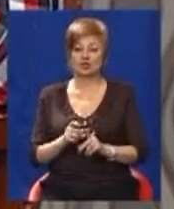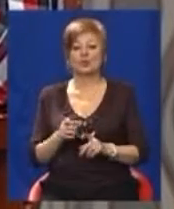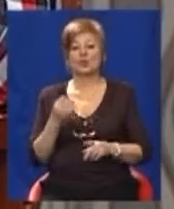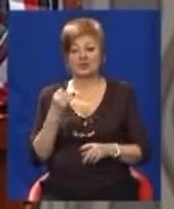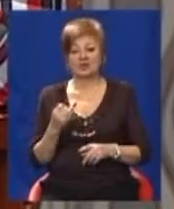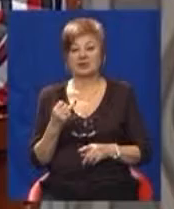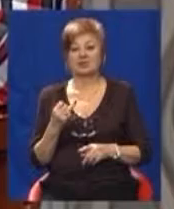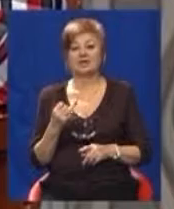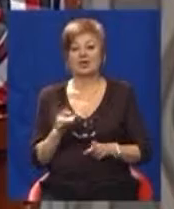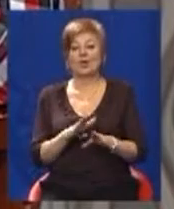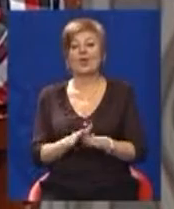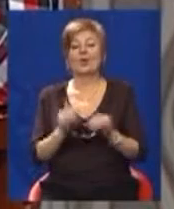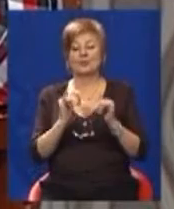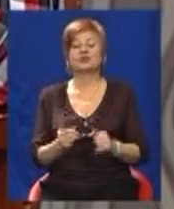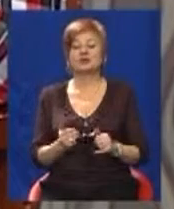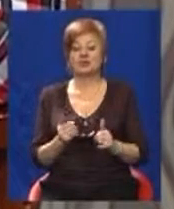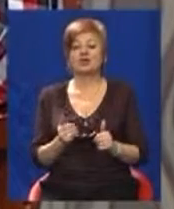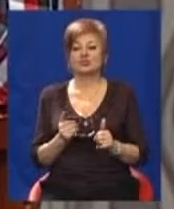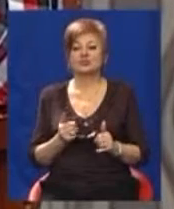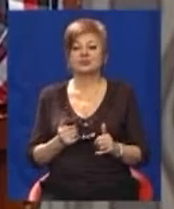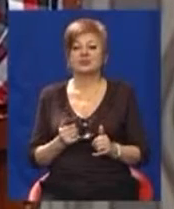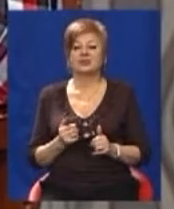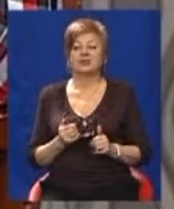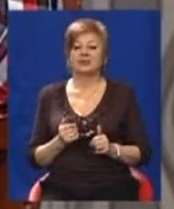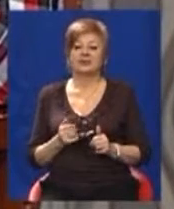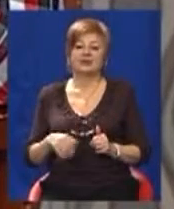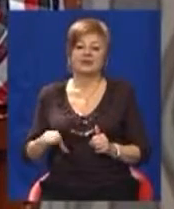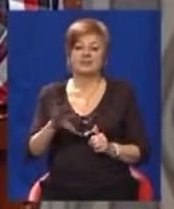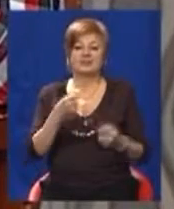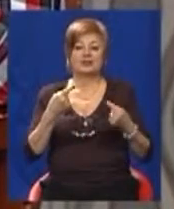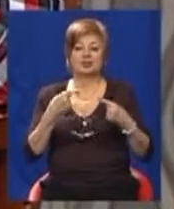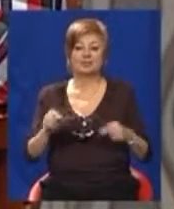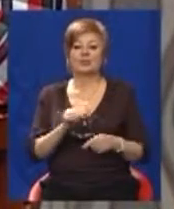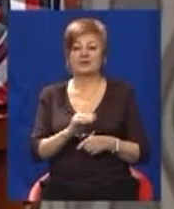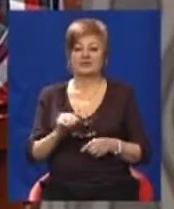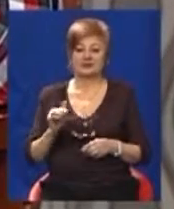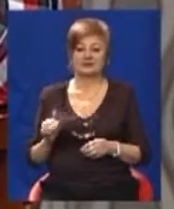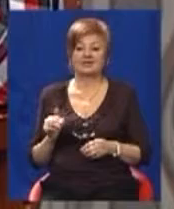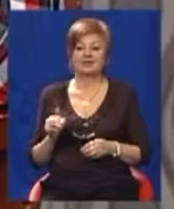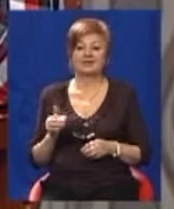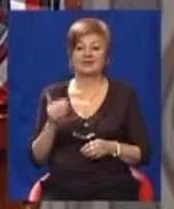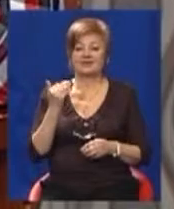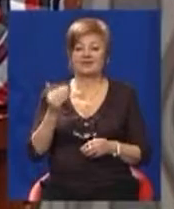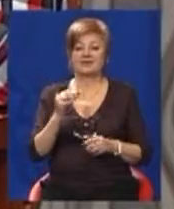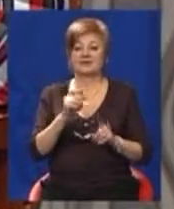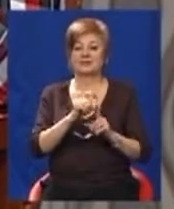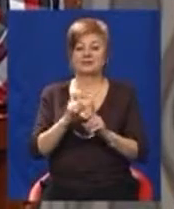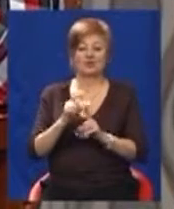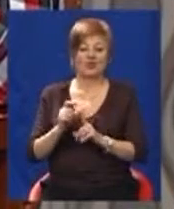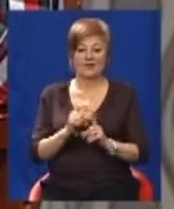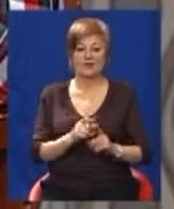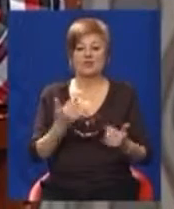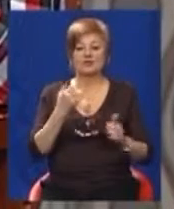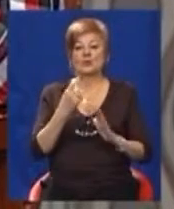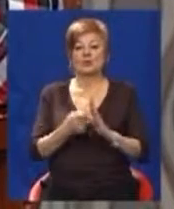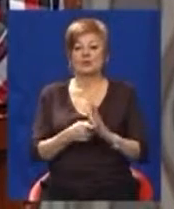і забезпечить одним словом із всіх інших слів у вашому словниковому запасі. Сьогодні